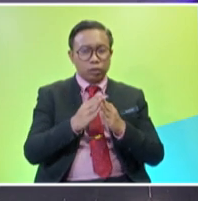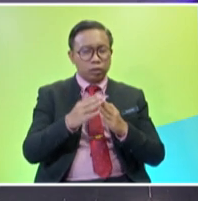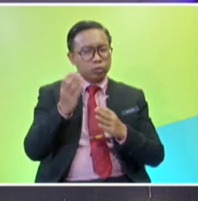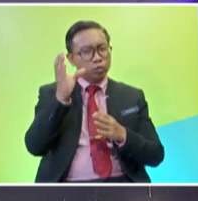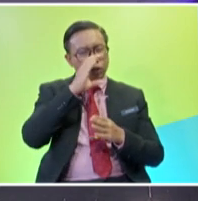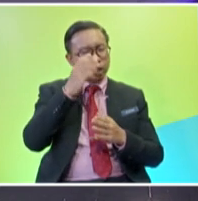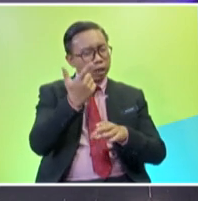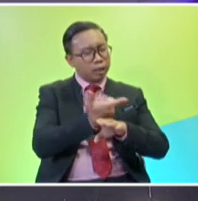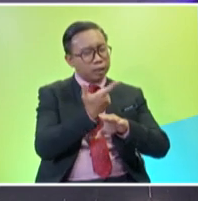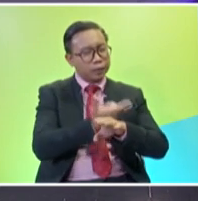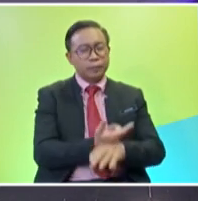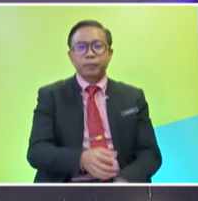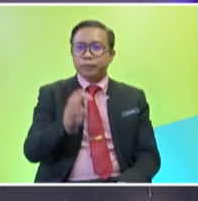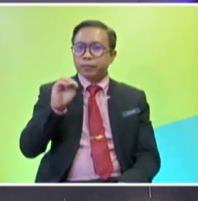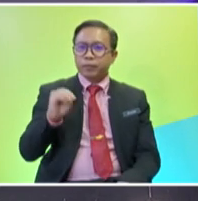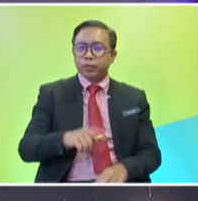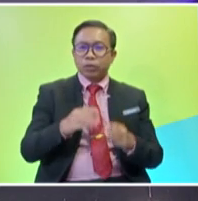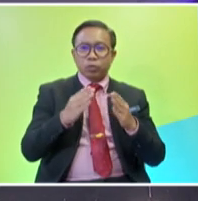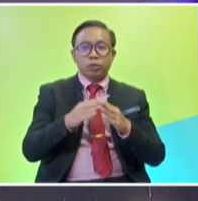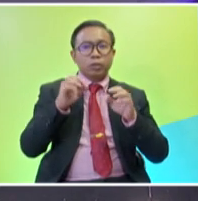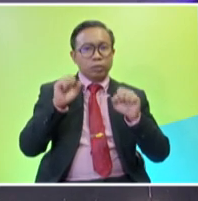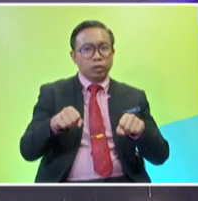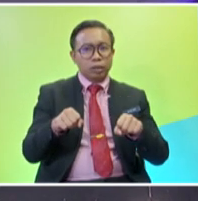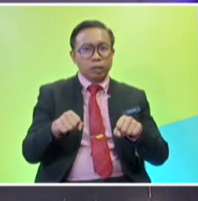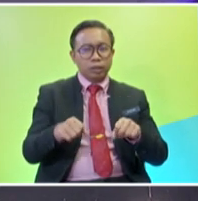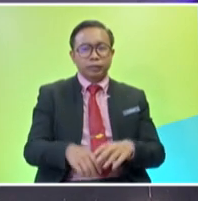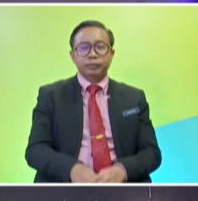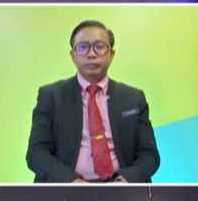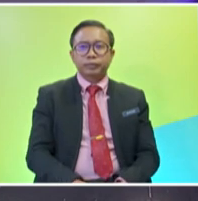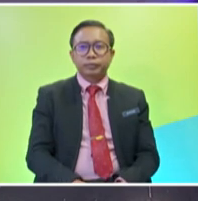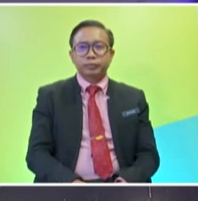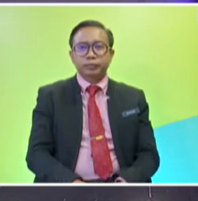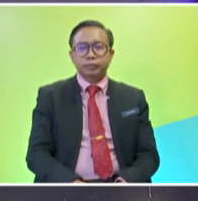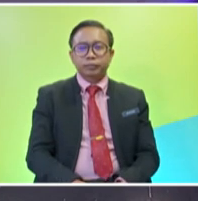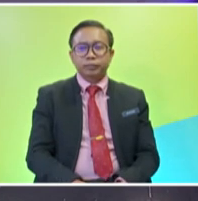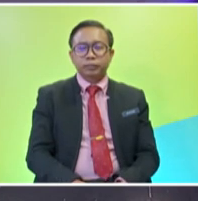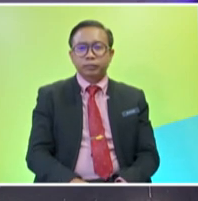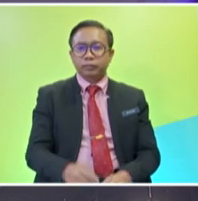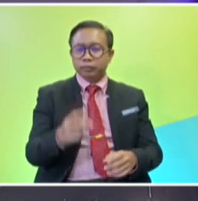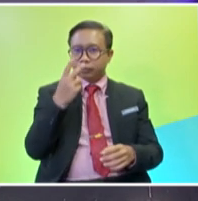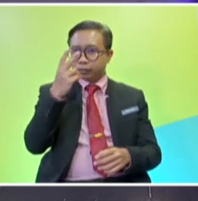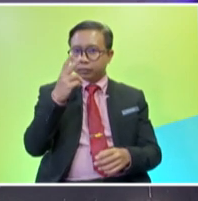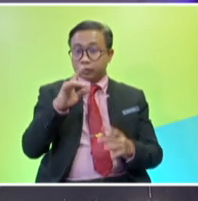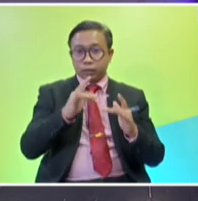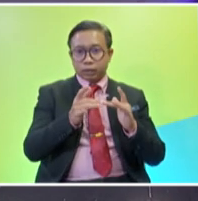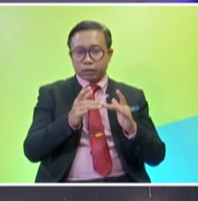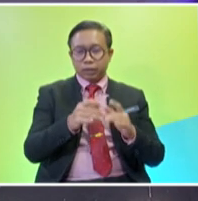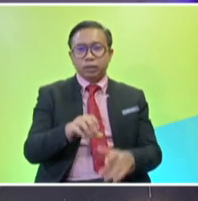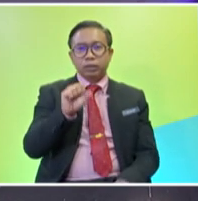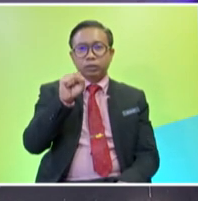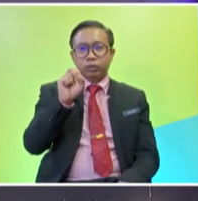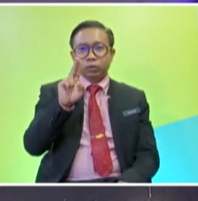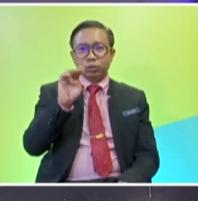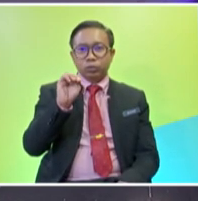dekat manusia kok Oke murid-murid di rumah Boleh dapatkan latihan lebih lanjut ataupun penerang yang lebih lanjut melalui di sana yaitu